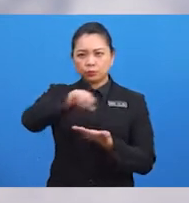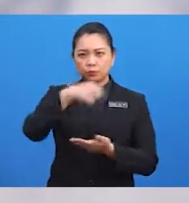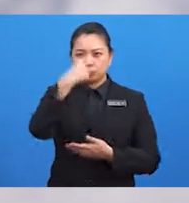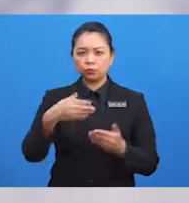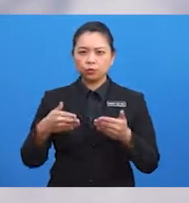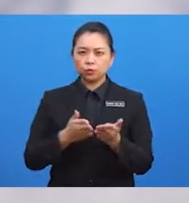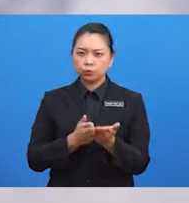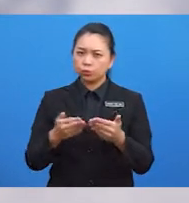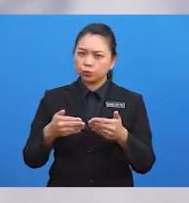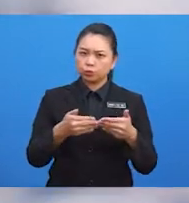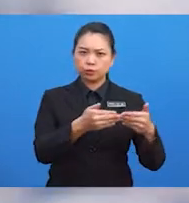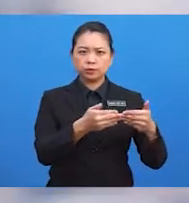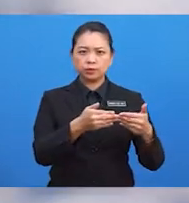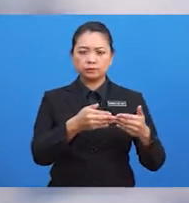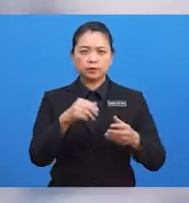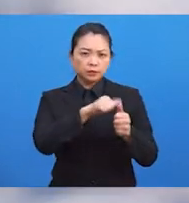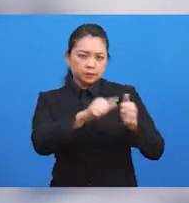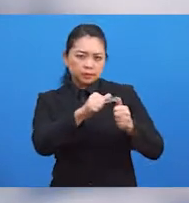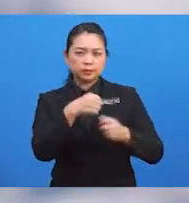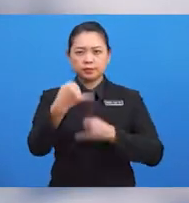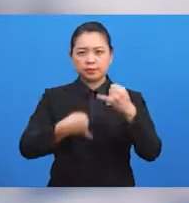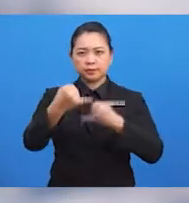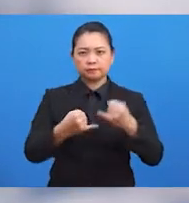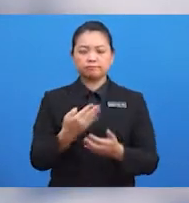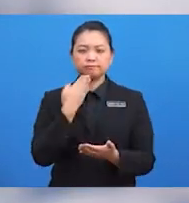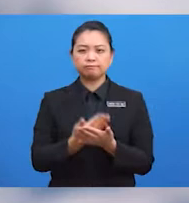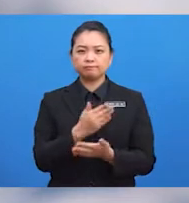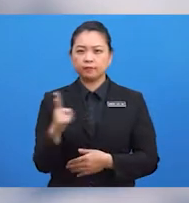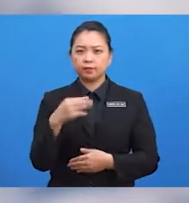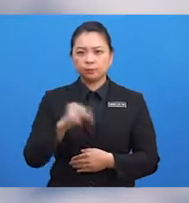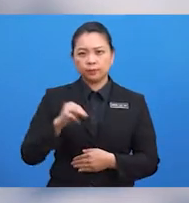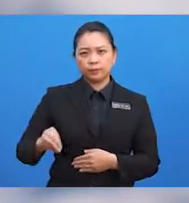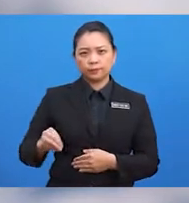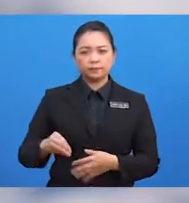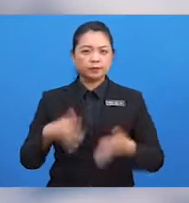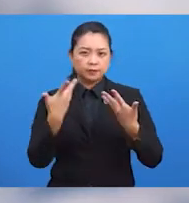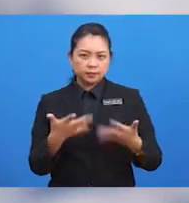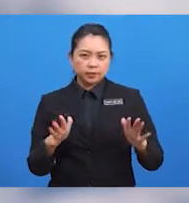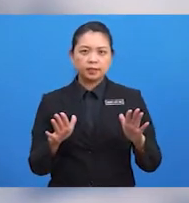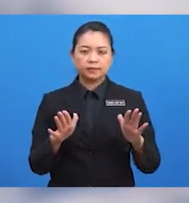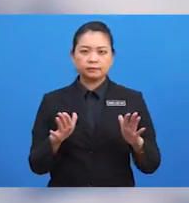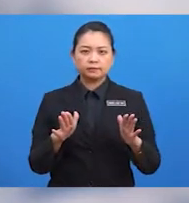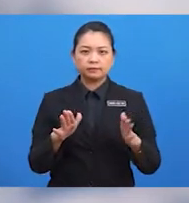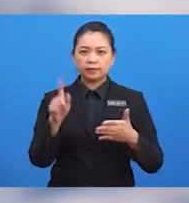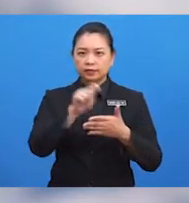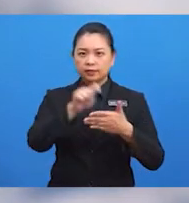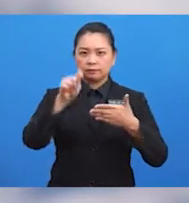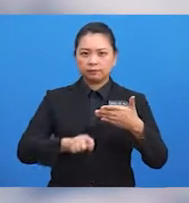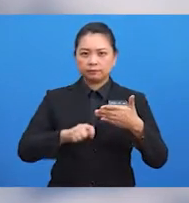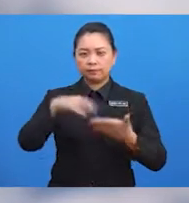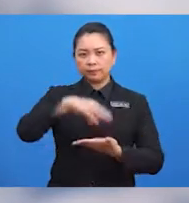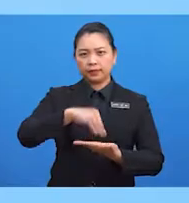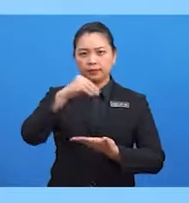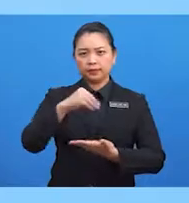terus mengejar kejayaan. Baiklah murid-murid. Setelah menamatkan pembelajaran